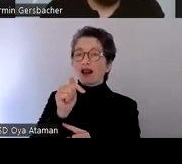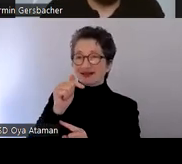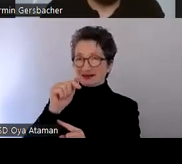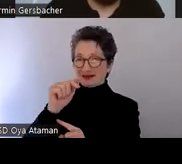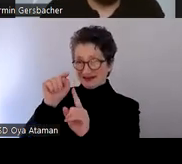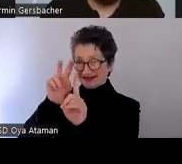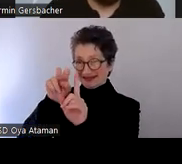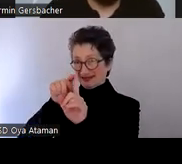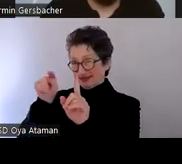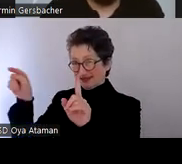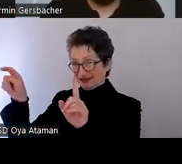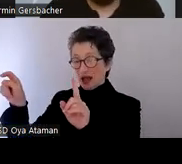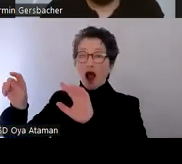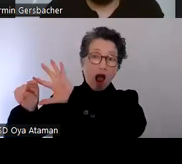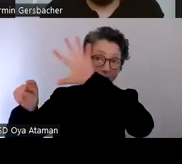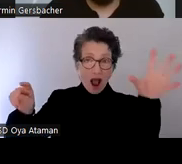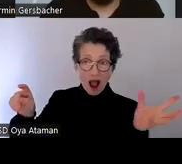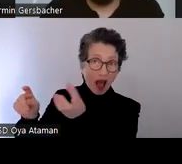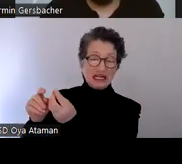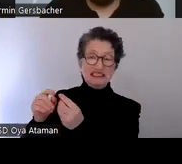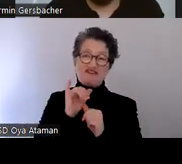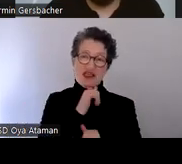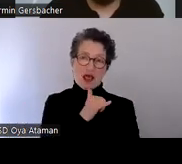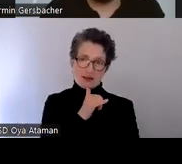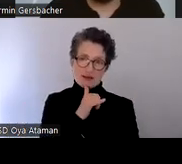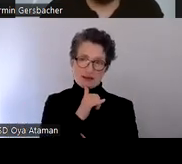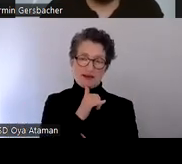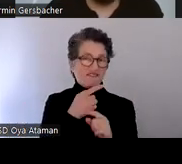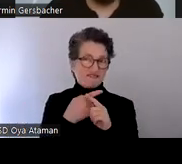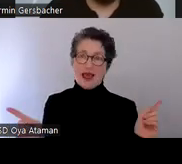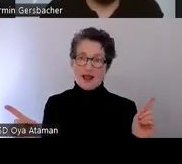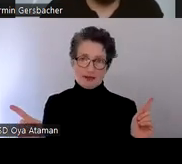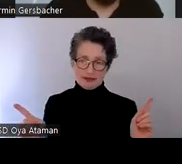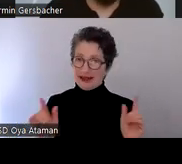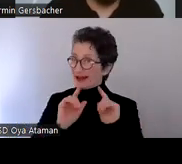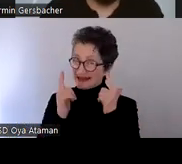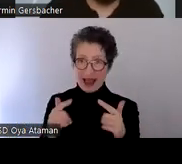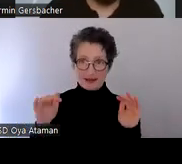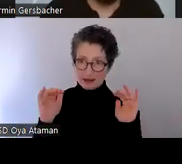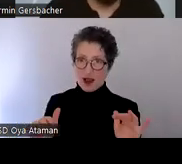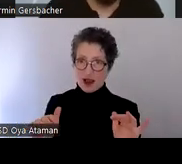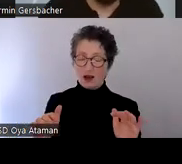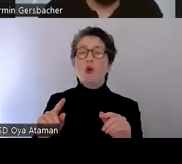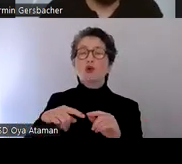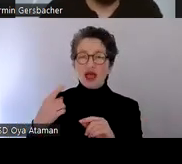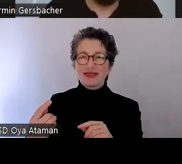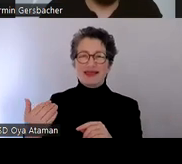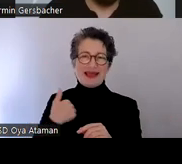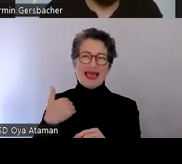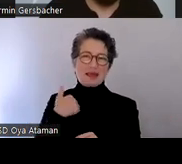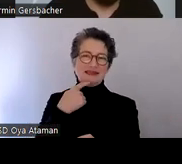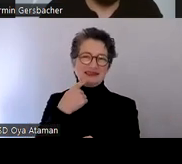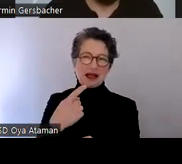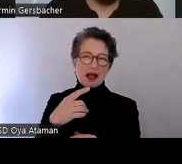Das heißt, es wird da nicht, es führt eben zu den eben beschriebenen Problemen. Und